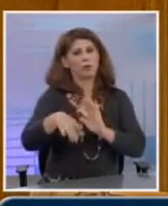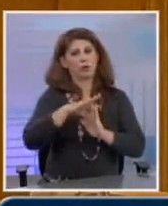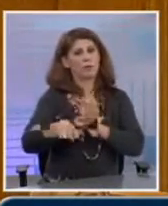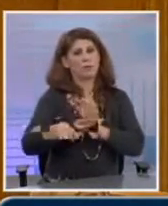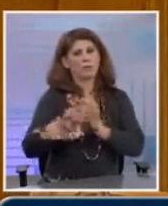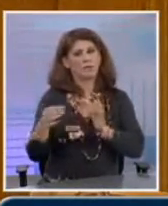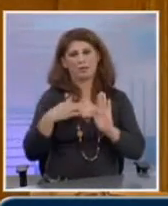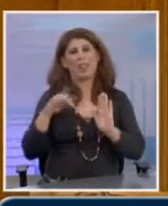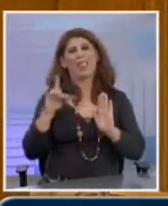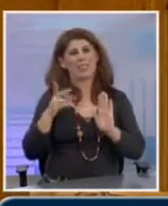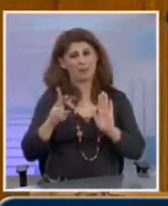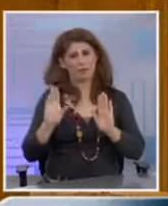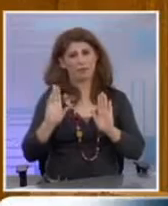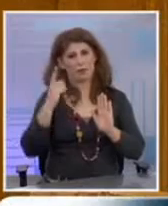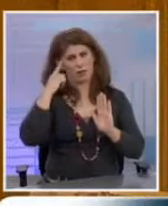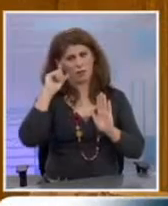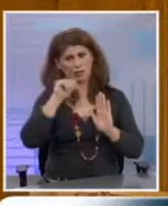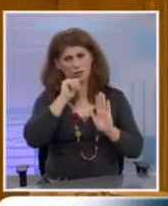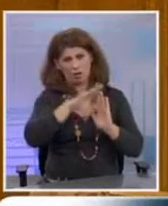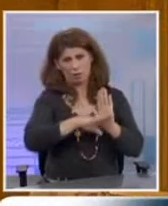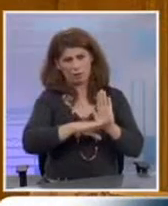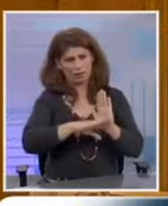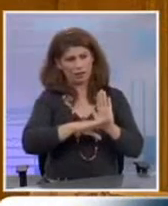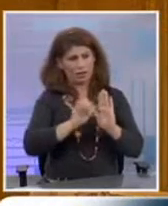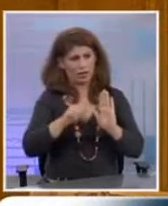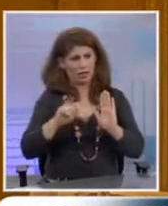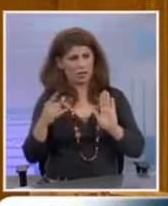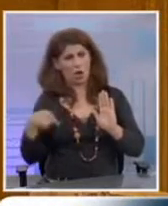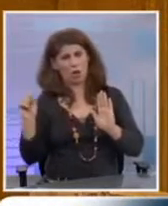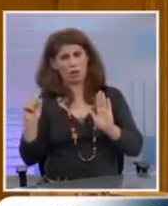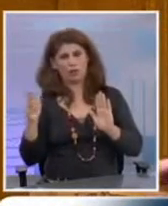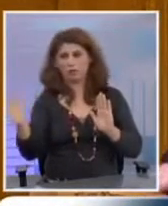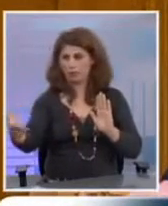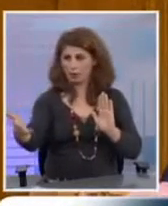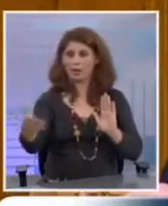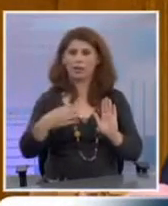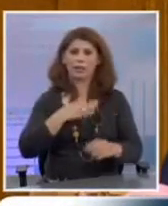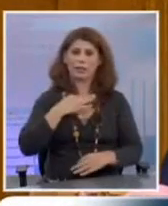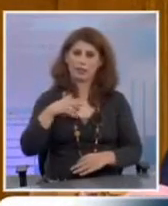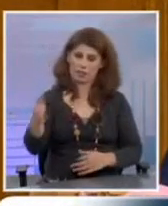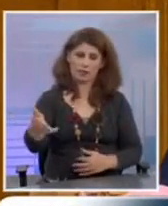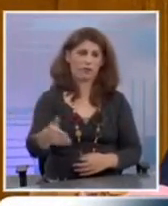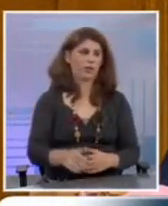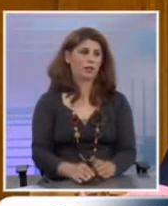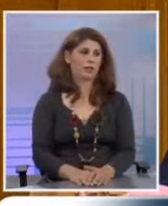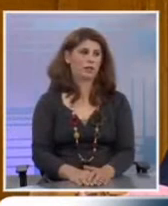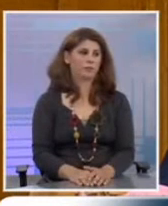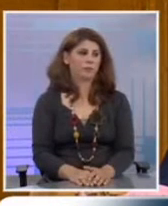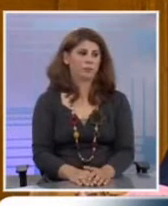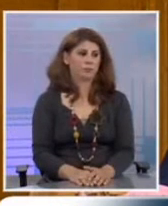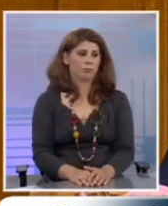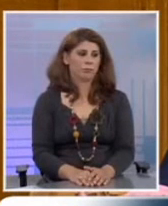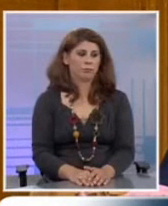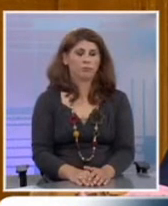ότι δεν επιτρέπεται, δεν ξέρω συνταγματικά ή όχι. Ελάτε, κύριε συνάδελφε. Έτσι. Λοιπόν, τελειώνω.